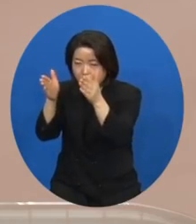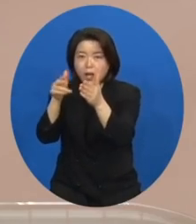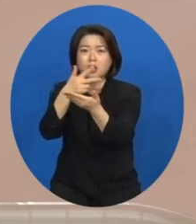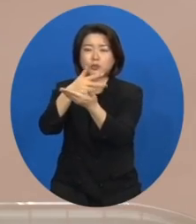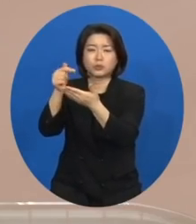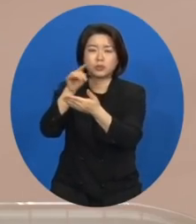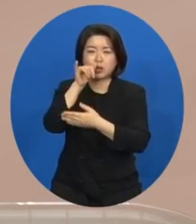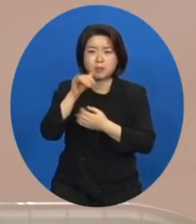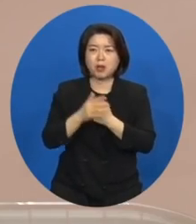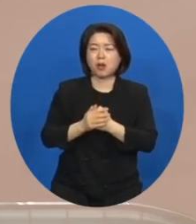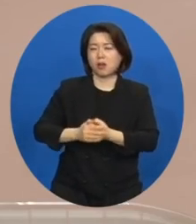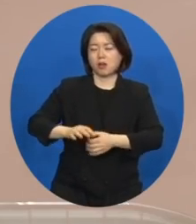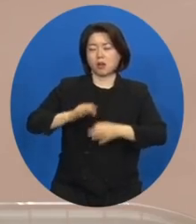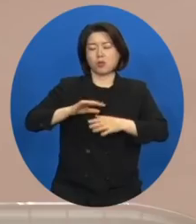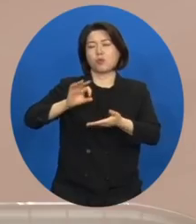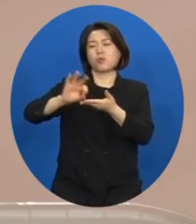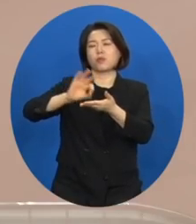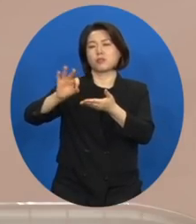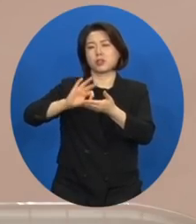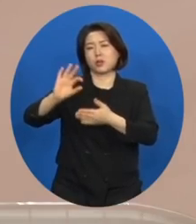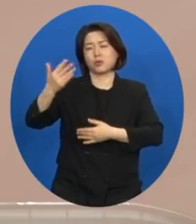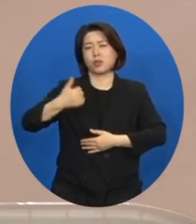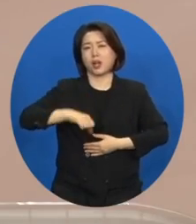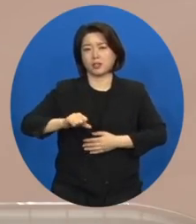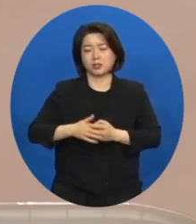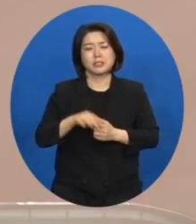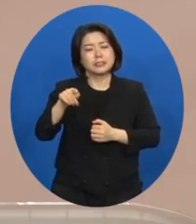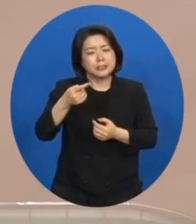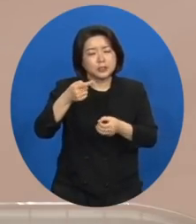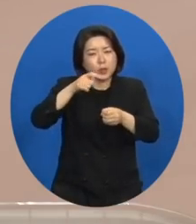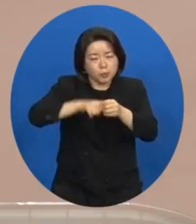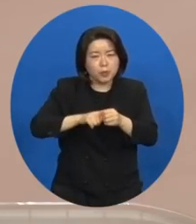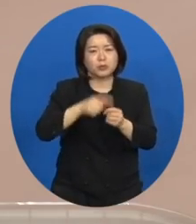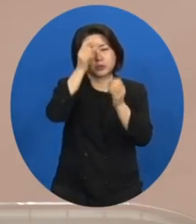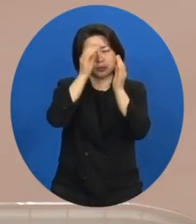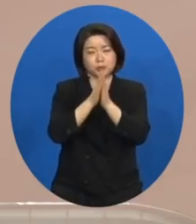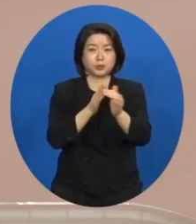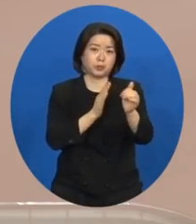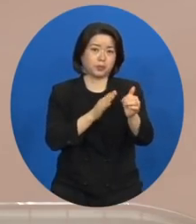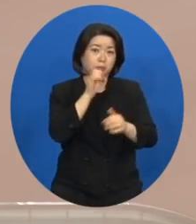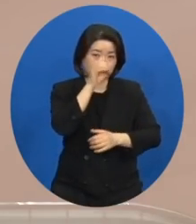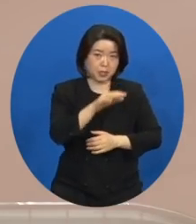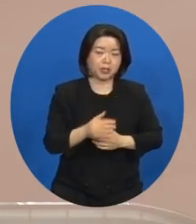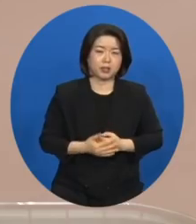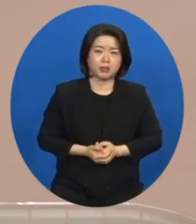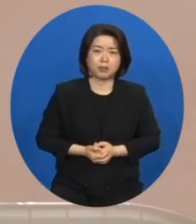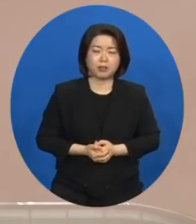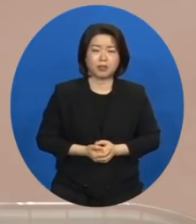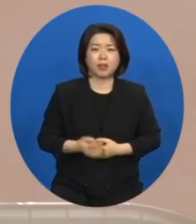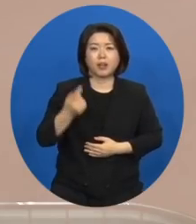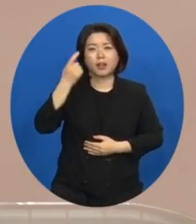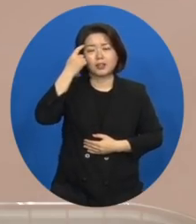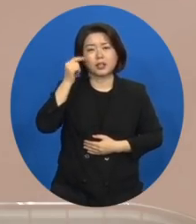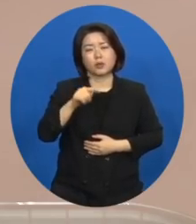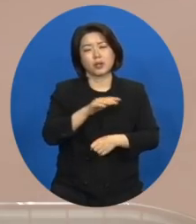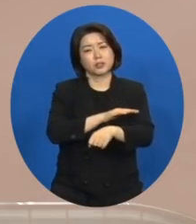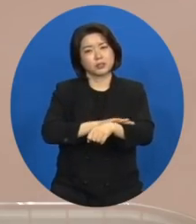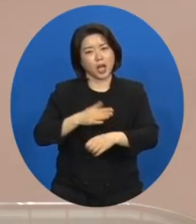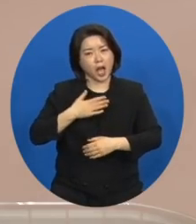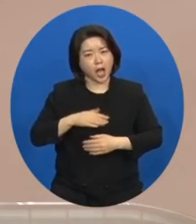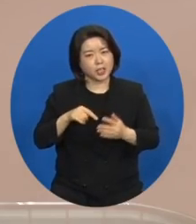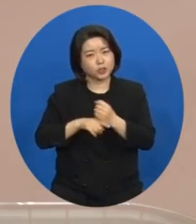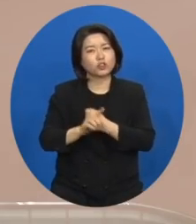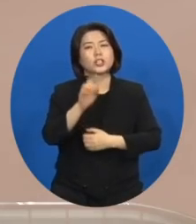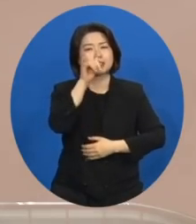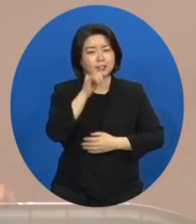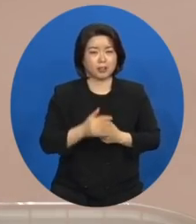아들이라고 우리 그것을 믿기도 하십시다 라고 제가 말씀을 드렸습니다 제가 왜 이것을 잘 안 지 아십니까